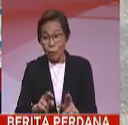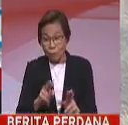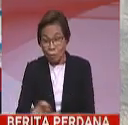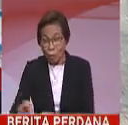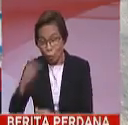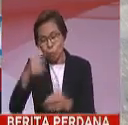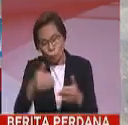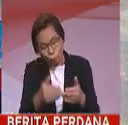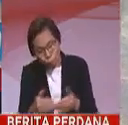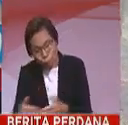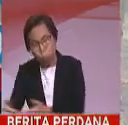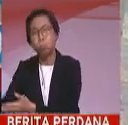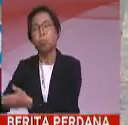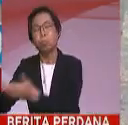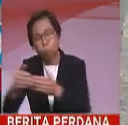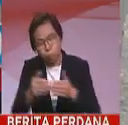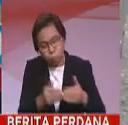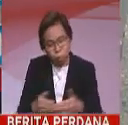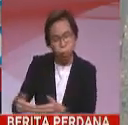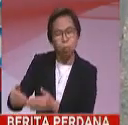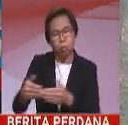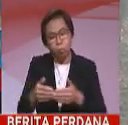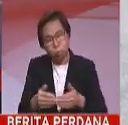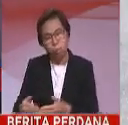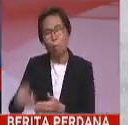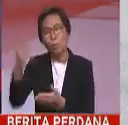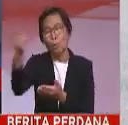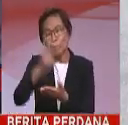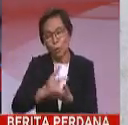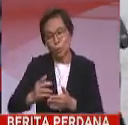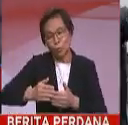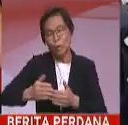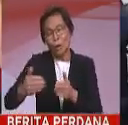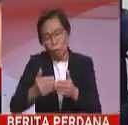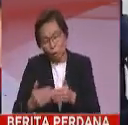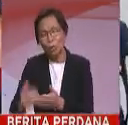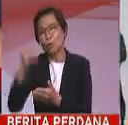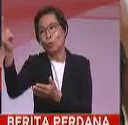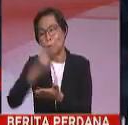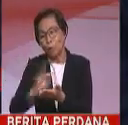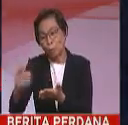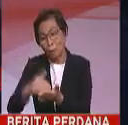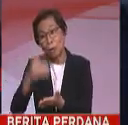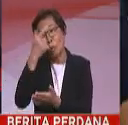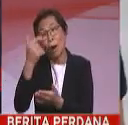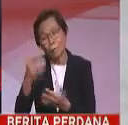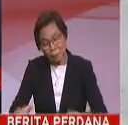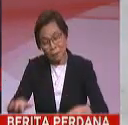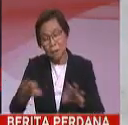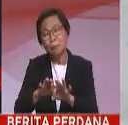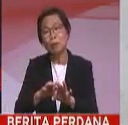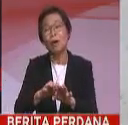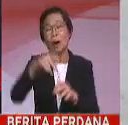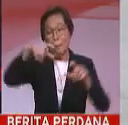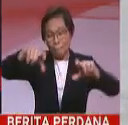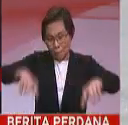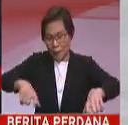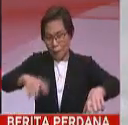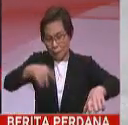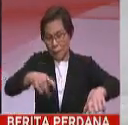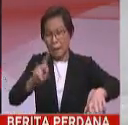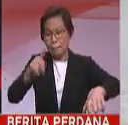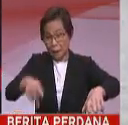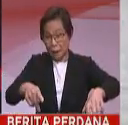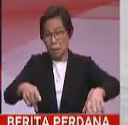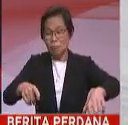meneruskan atau melanjutkan tempoh PKP 2 minggu yang berikutnya. Ini penting kerana melalui PKP kita dapat